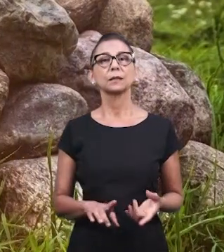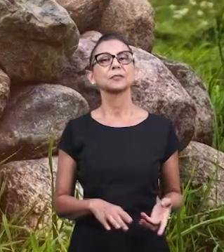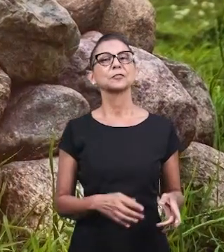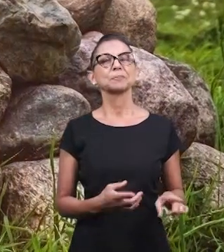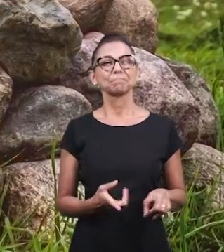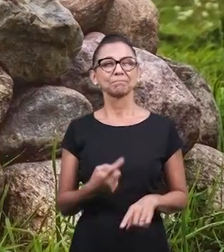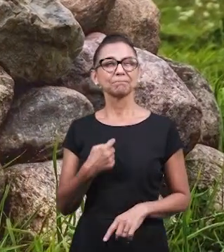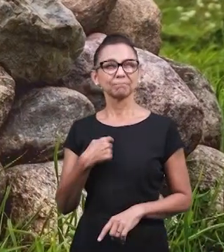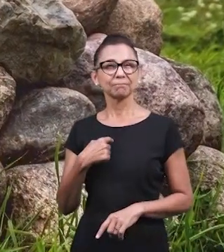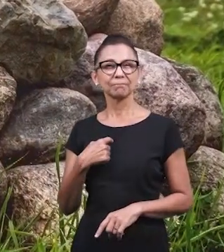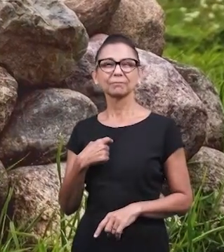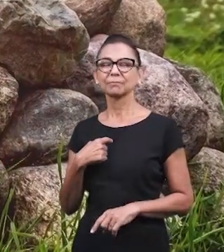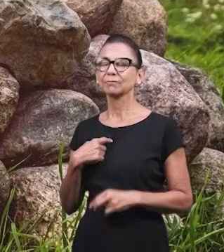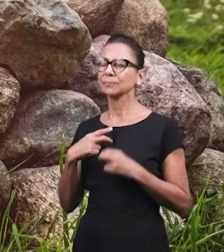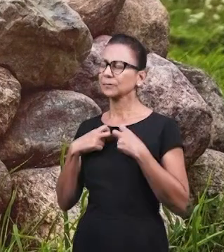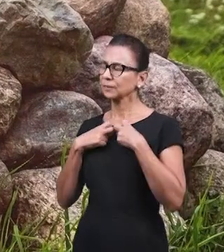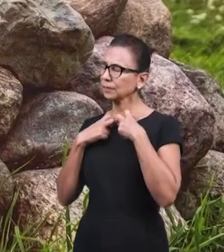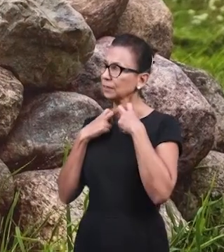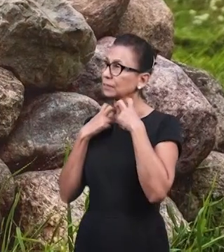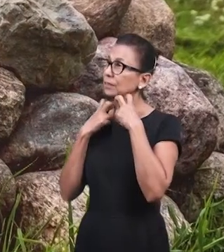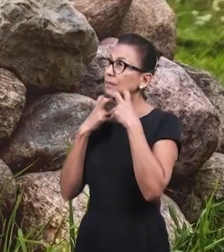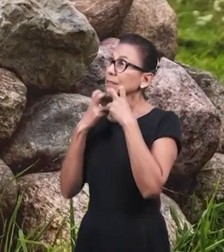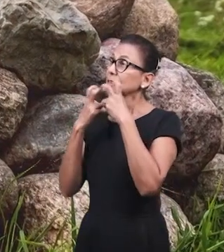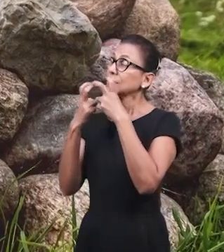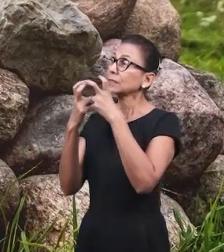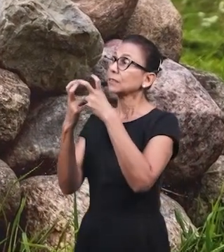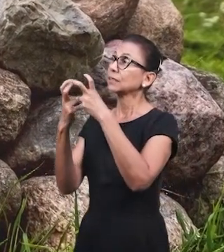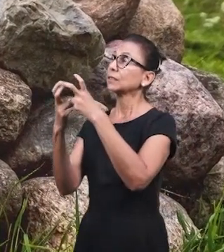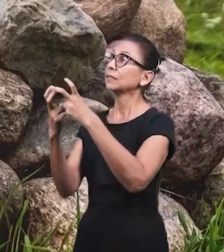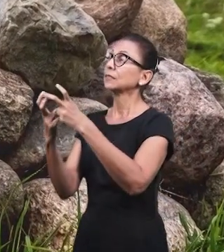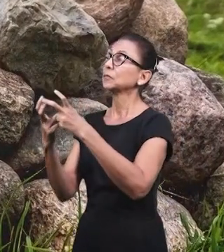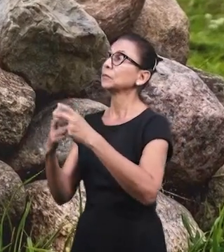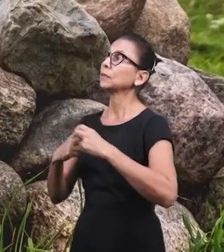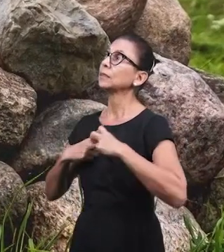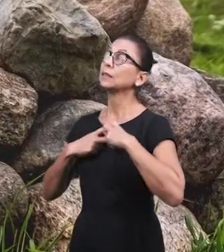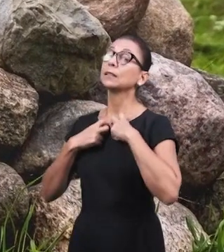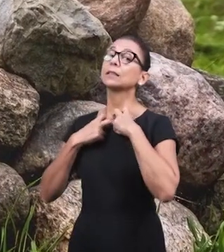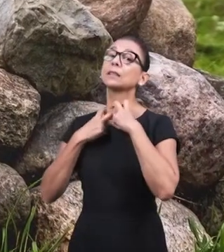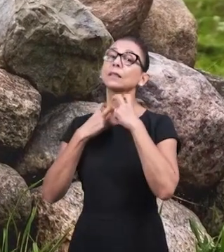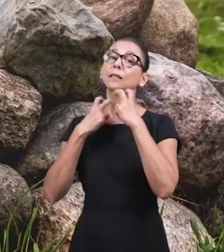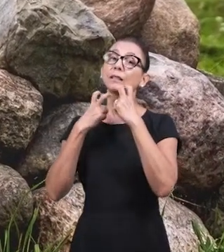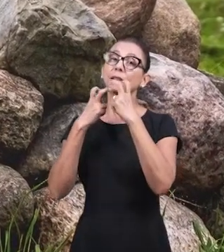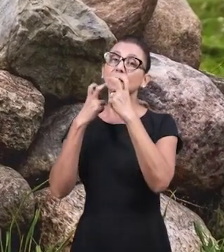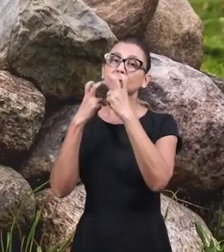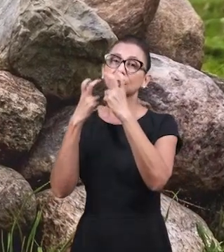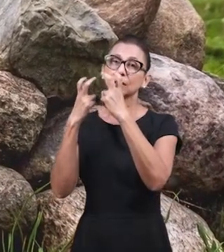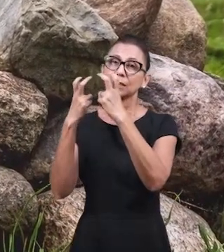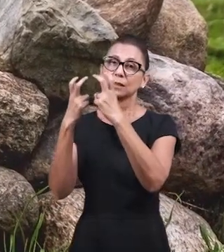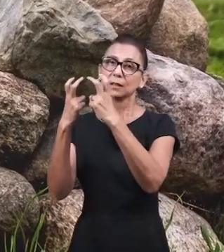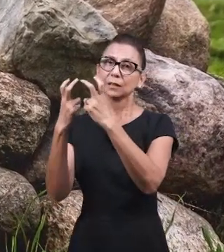призову призову силу что в крови христа